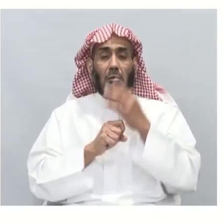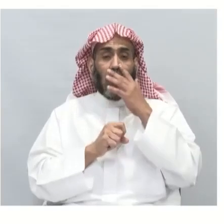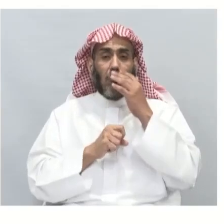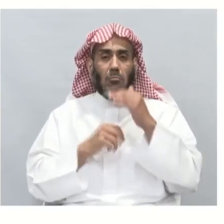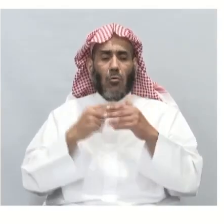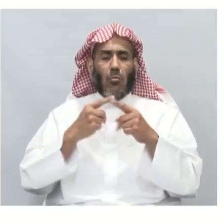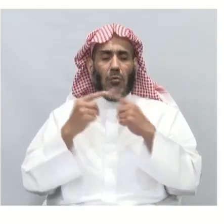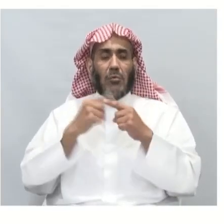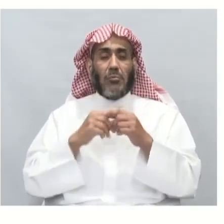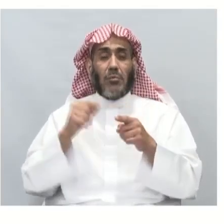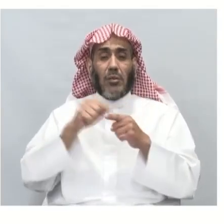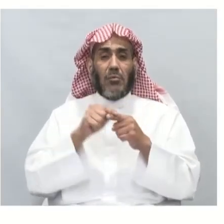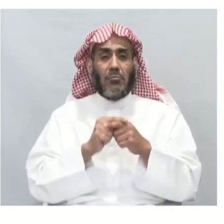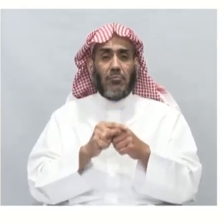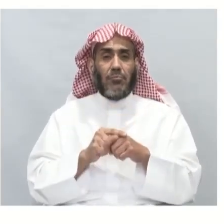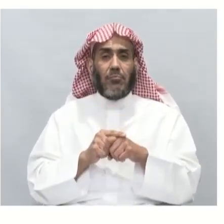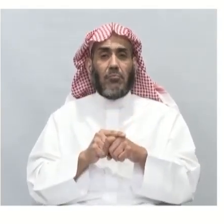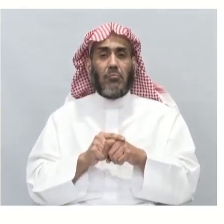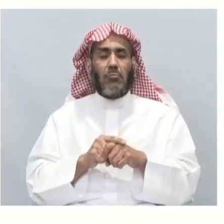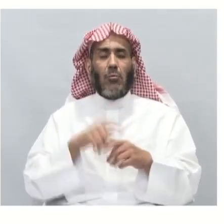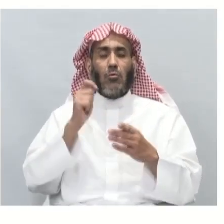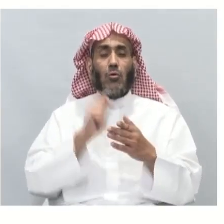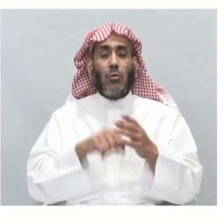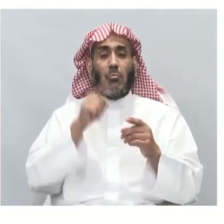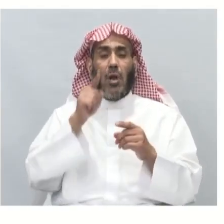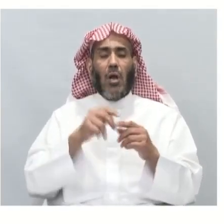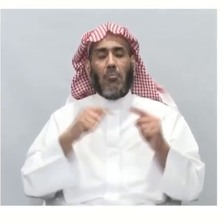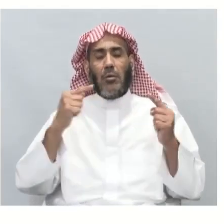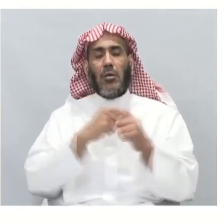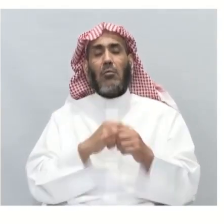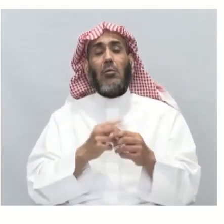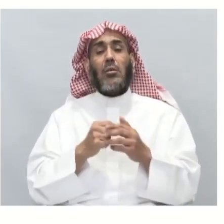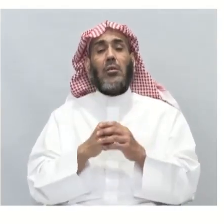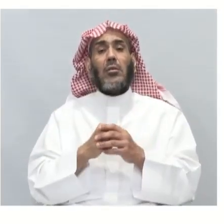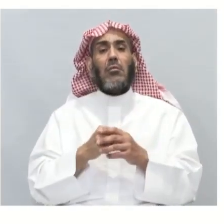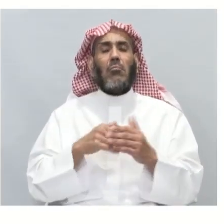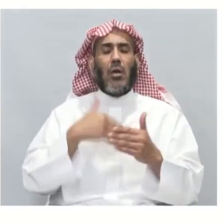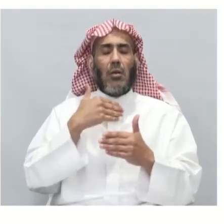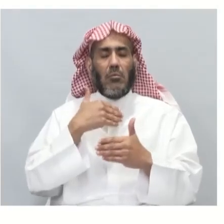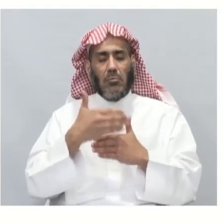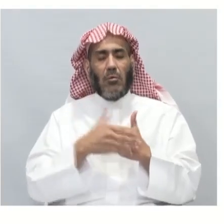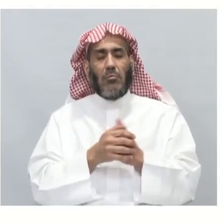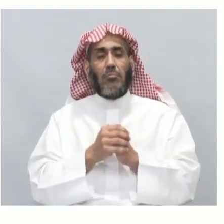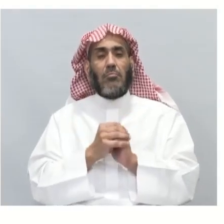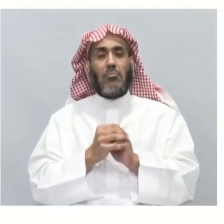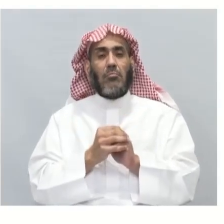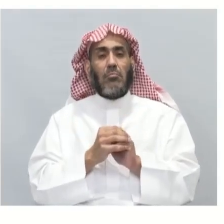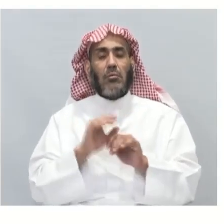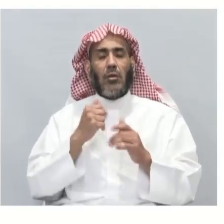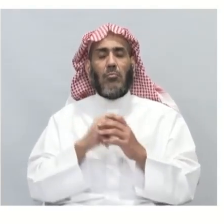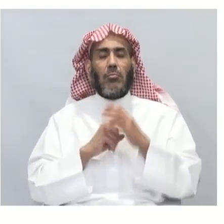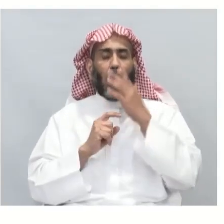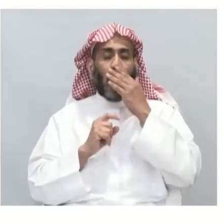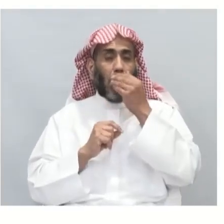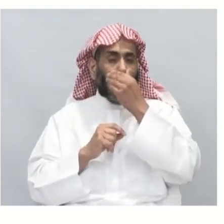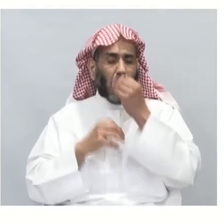تنتظرها من فتره تصل اليها ثم يحكم لك بضدها ثم تحصل اييش العواقب التي التي لا تحمد